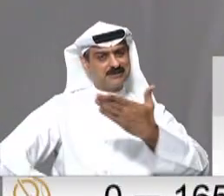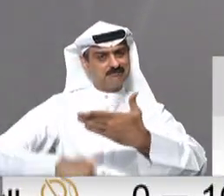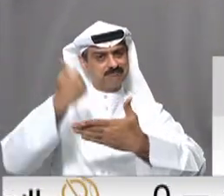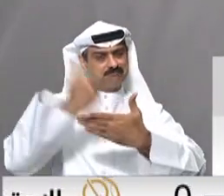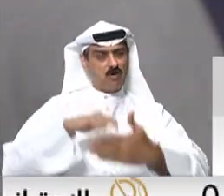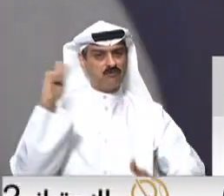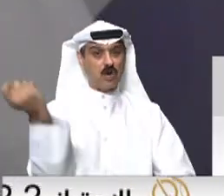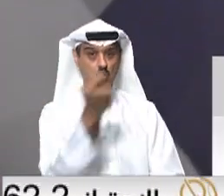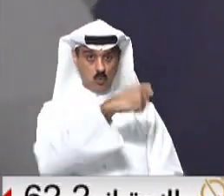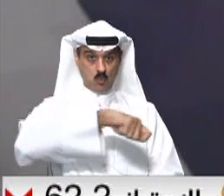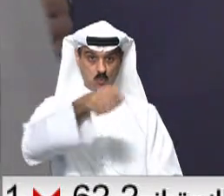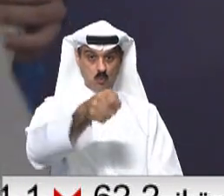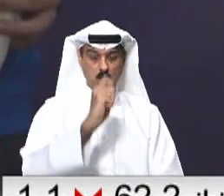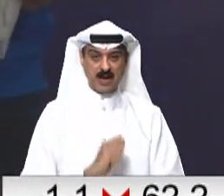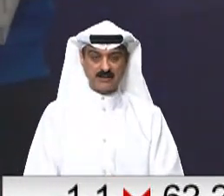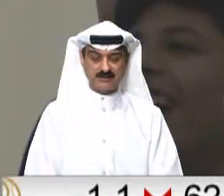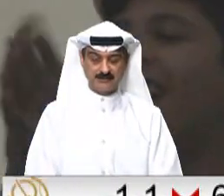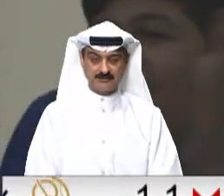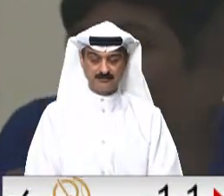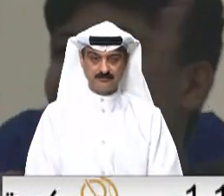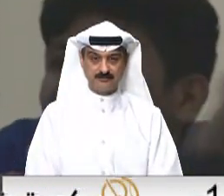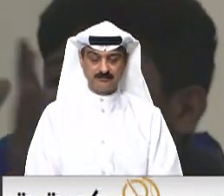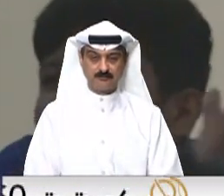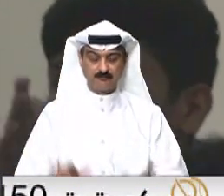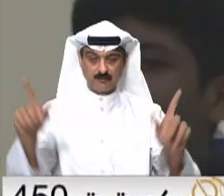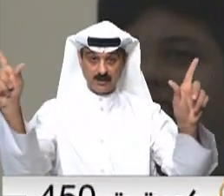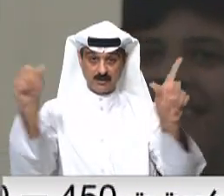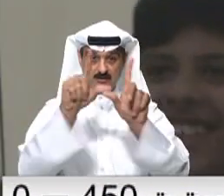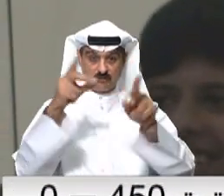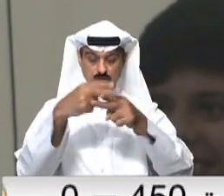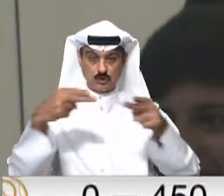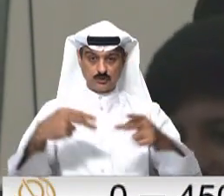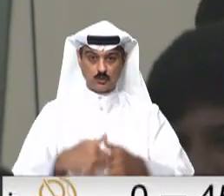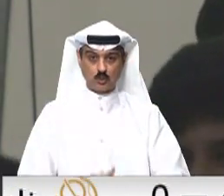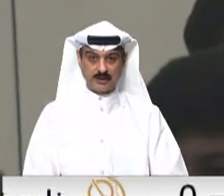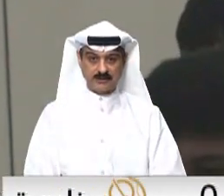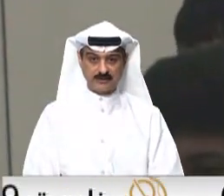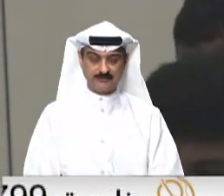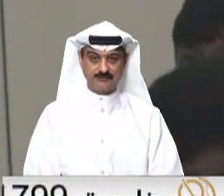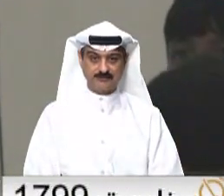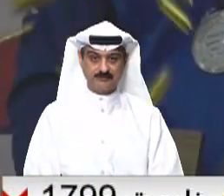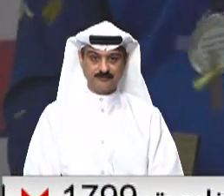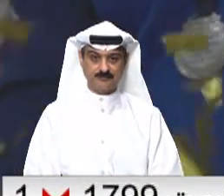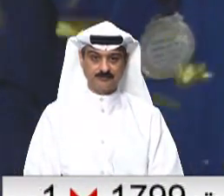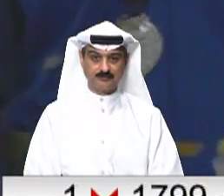المبارزة الكويتية. عادل النزي لتلفزيون دولة الكويت.